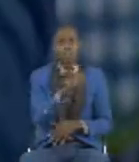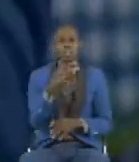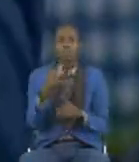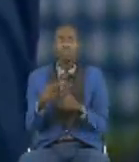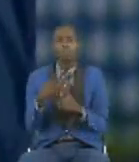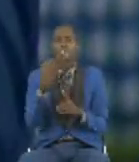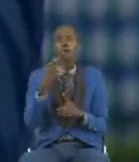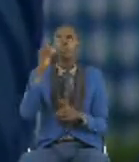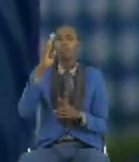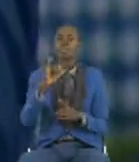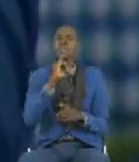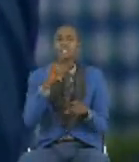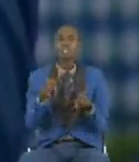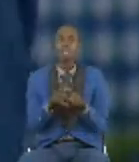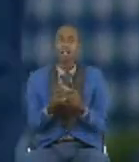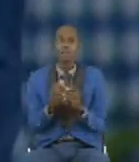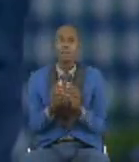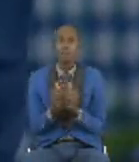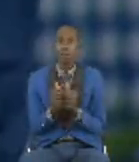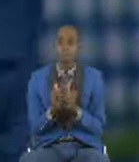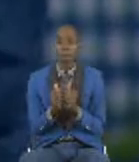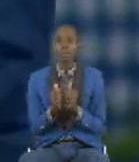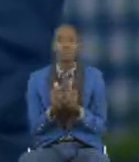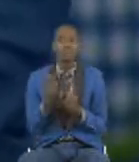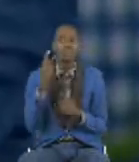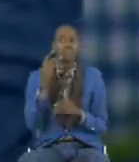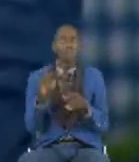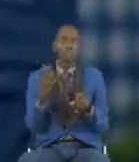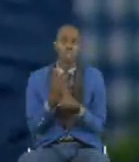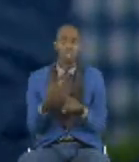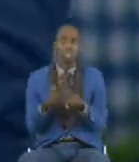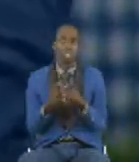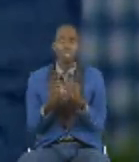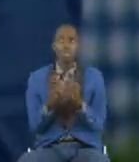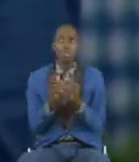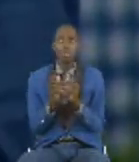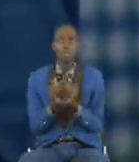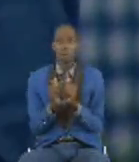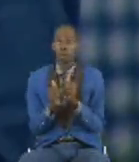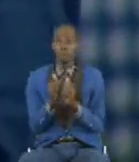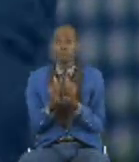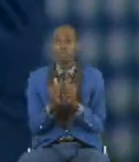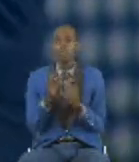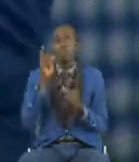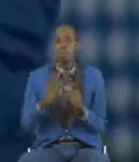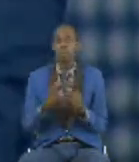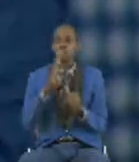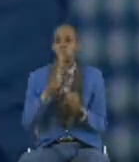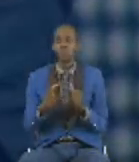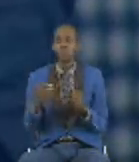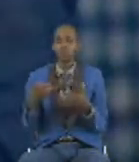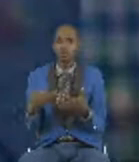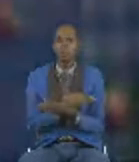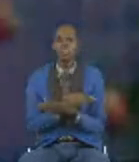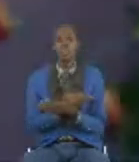le lait. 1 Pierre, chapitre 2, 2. Comme le lait. Le lait doit être frais. Le